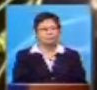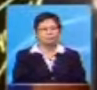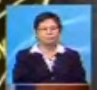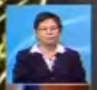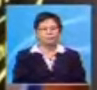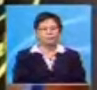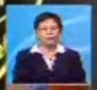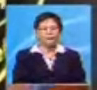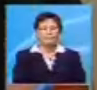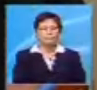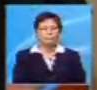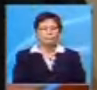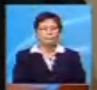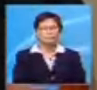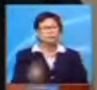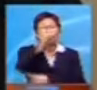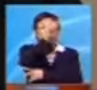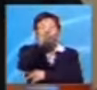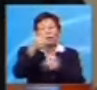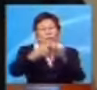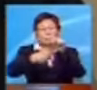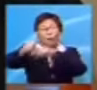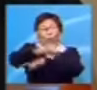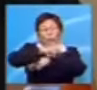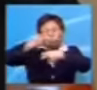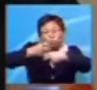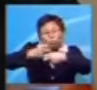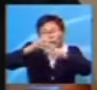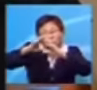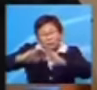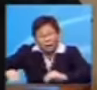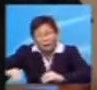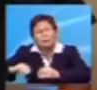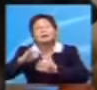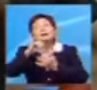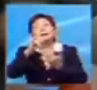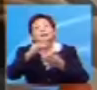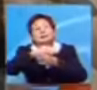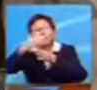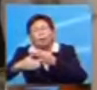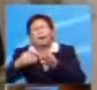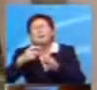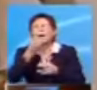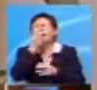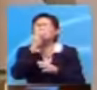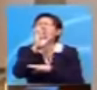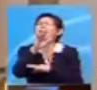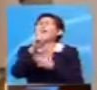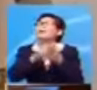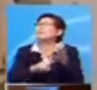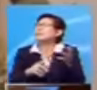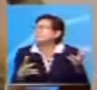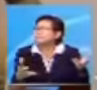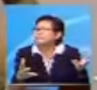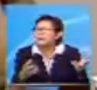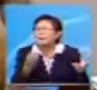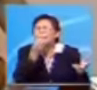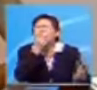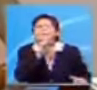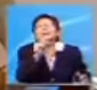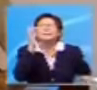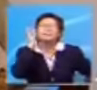lanjut antara soalan harian yang paling sukar untuk diselesaikan adalah nak makan apa tengah hari nanti